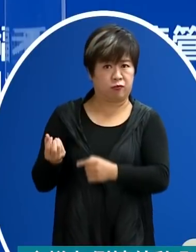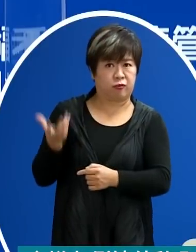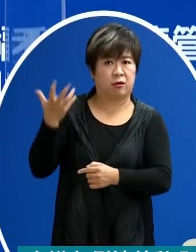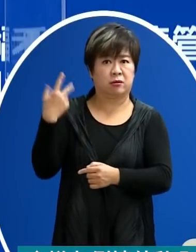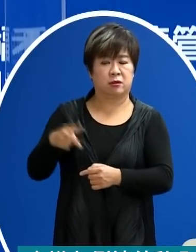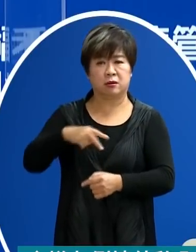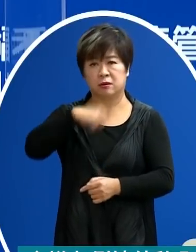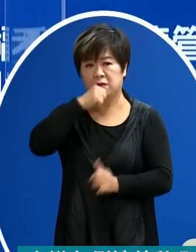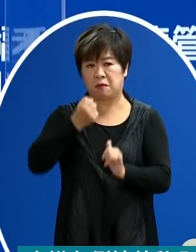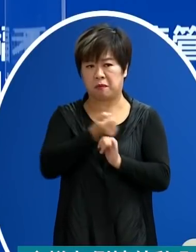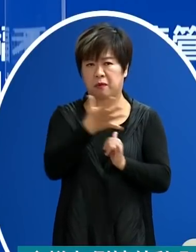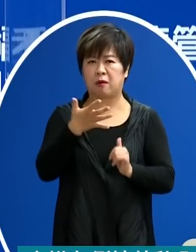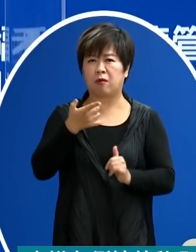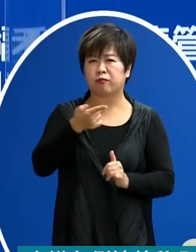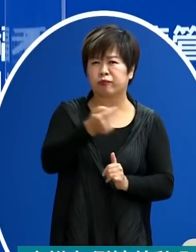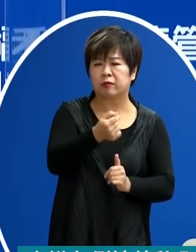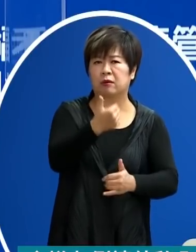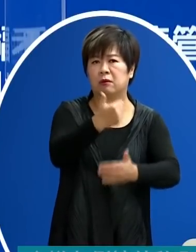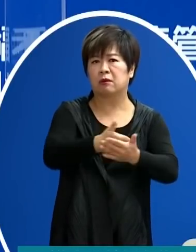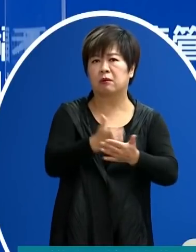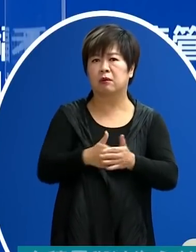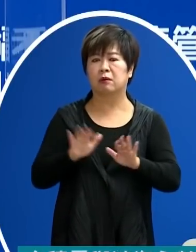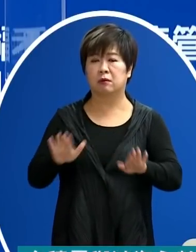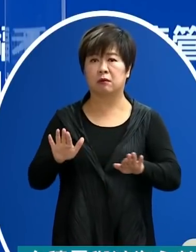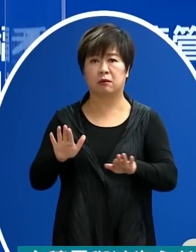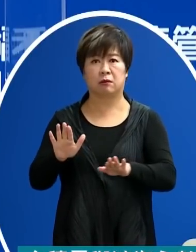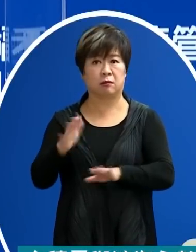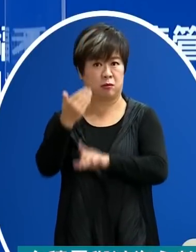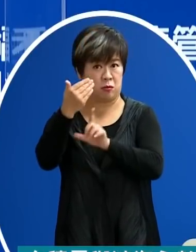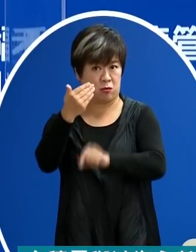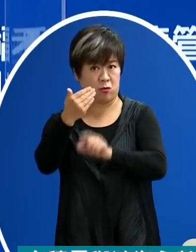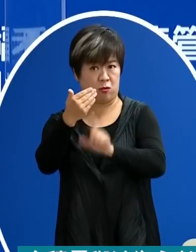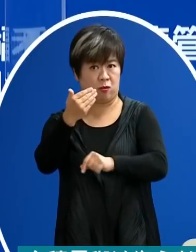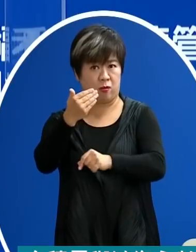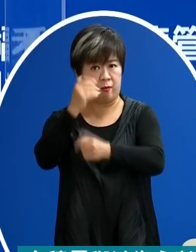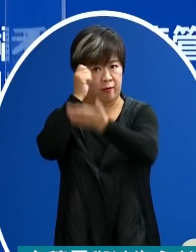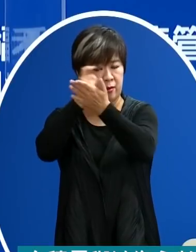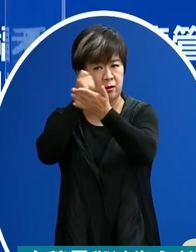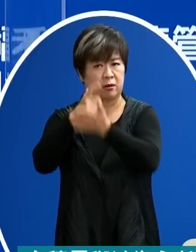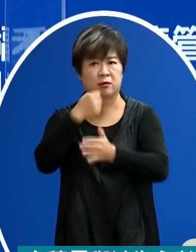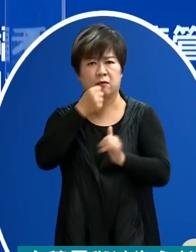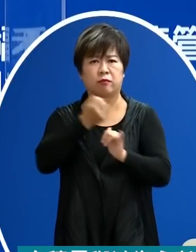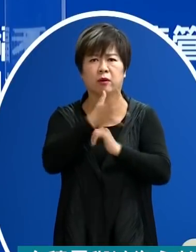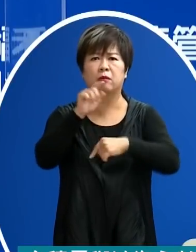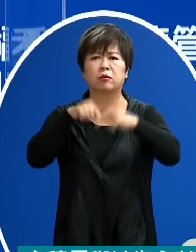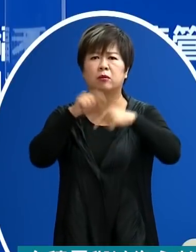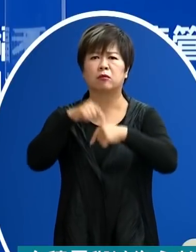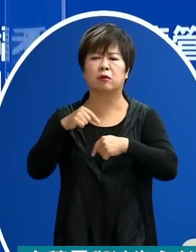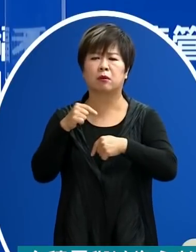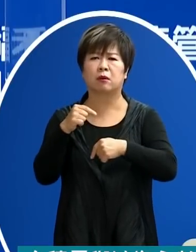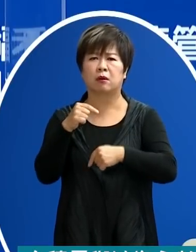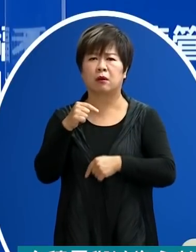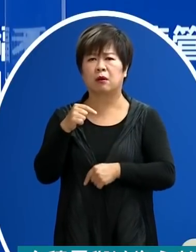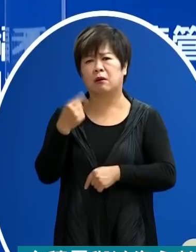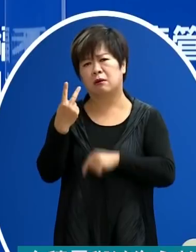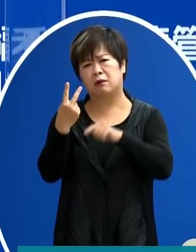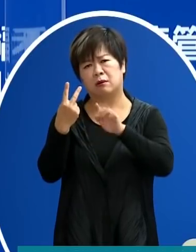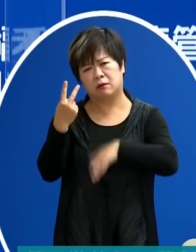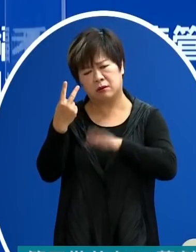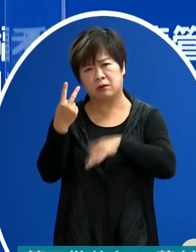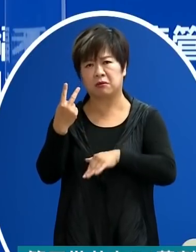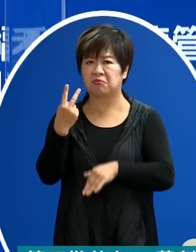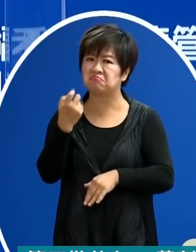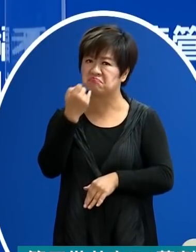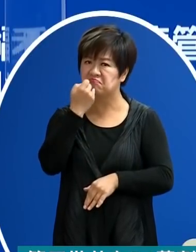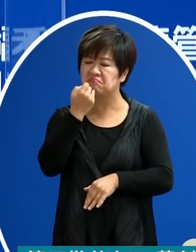内的案件数持续的降低，我们这个月大概每天本土案例不到平均不到两人哈，所以开放